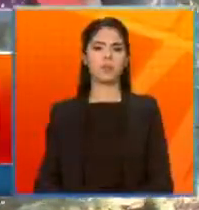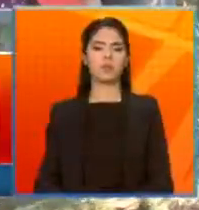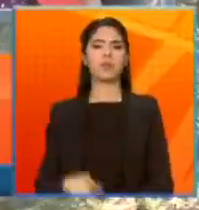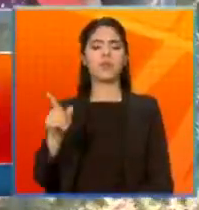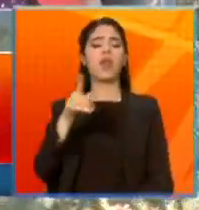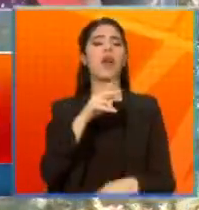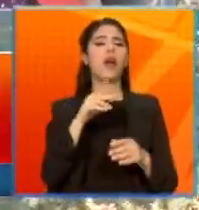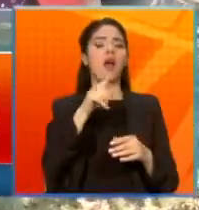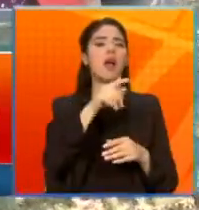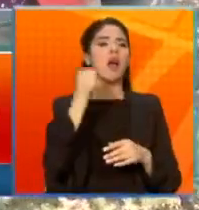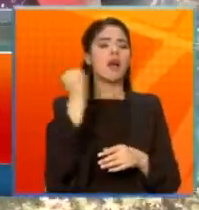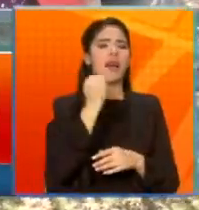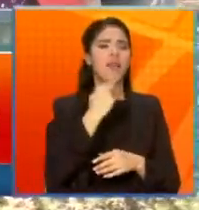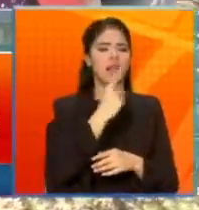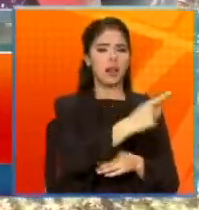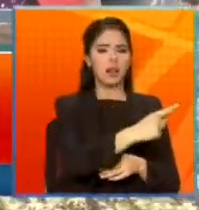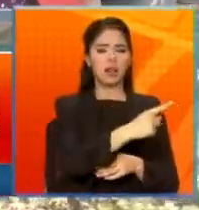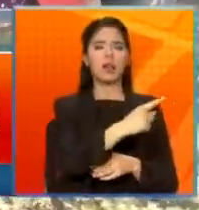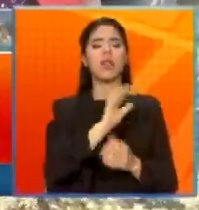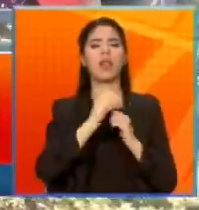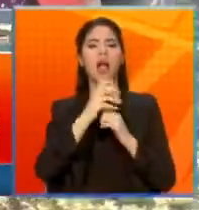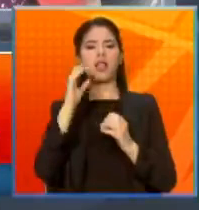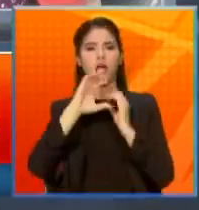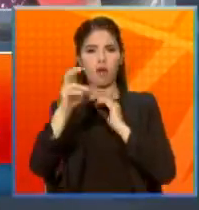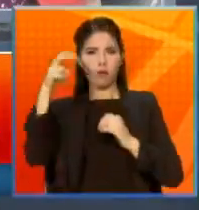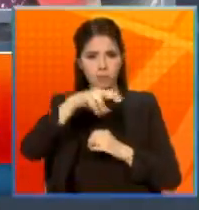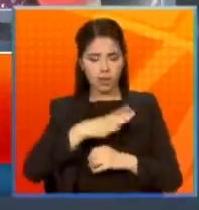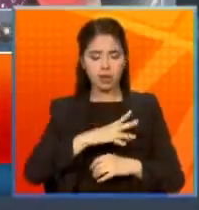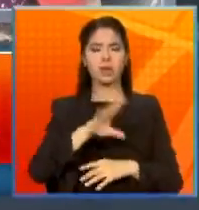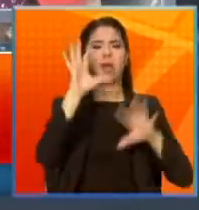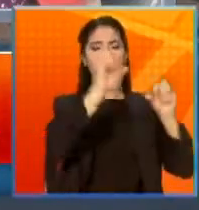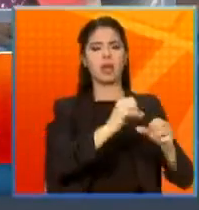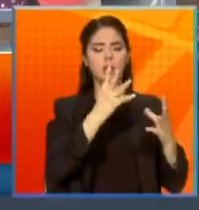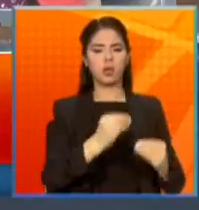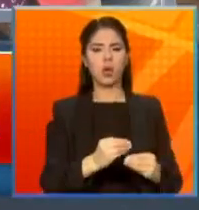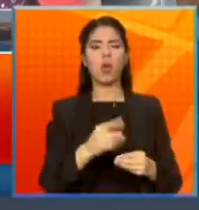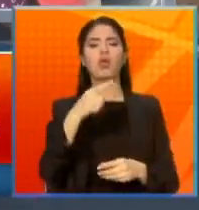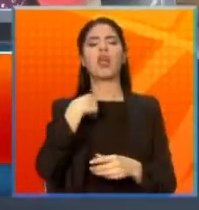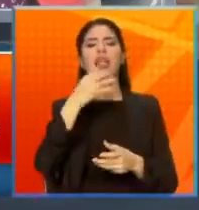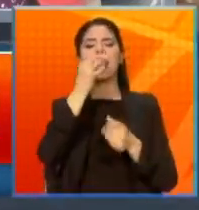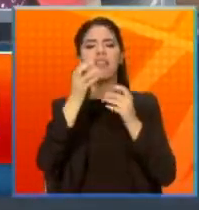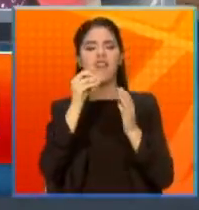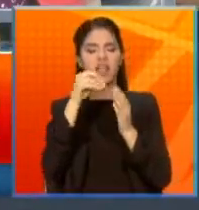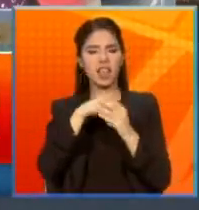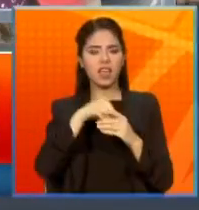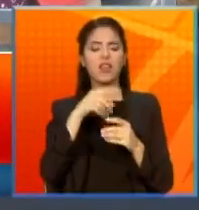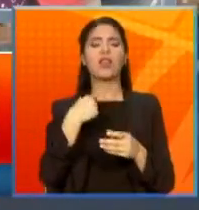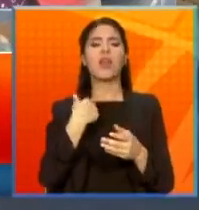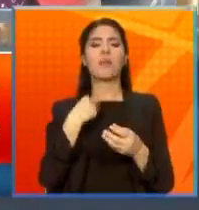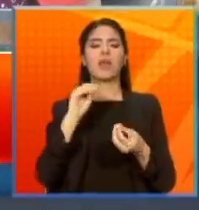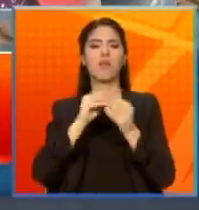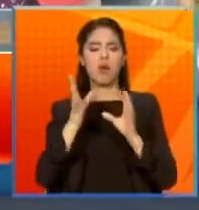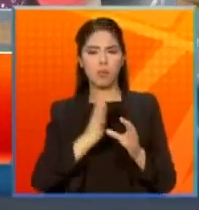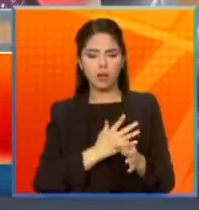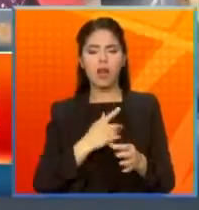Katil zanlısı kadın otogarda Antalya otobüsüne bineceği sırada gözaltına alındı. İfadesinde nişanlımla sorunlarımız vardı. Nişana